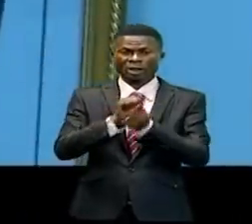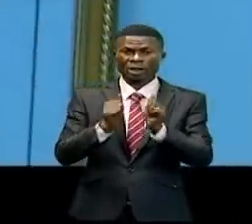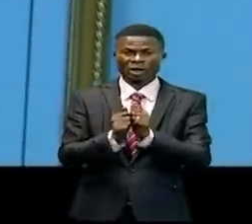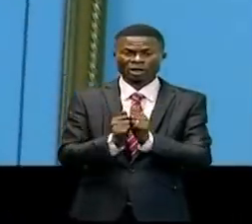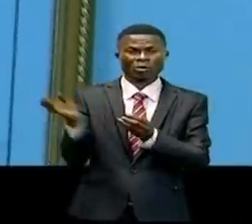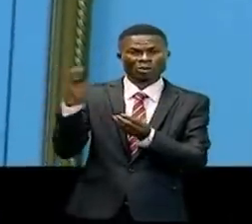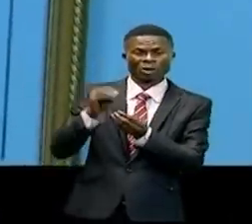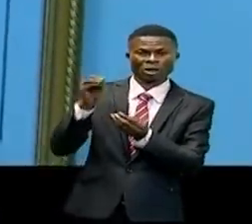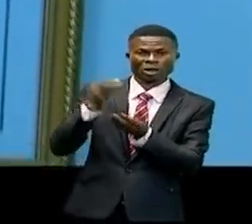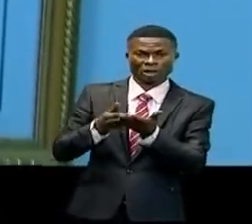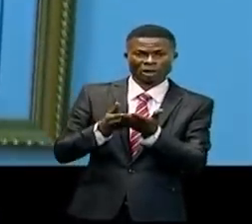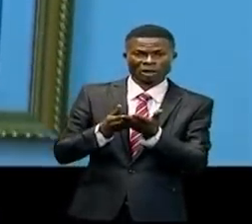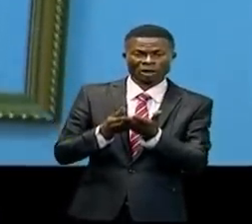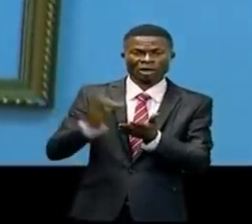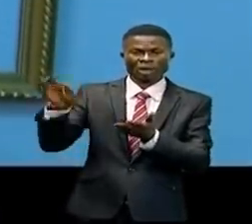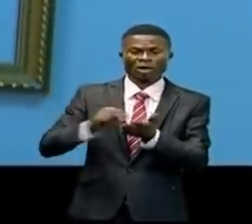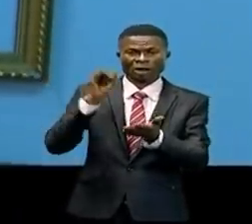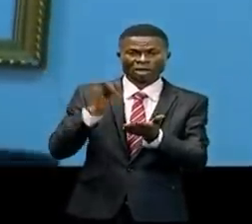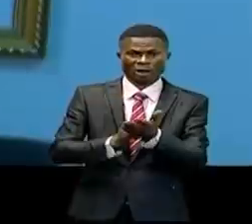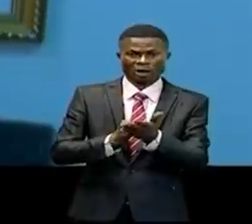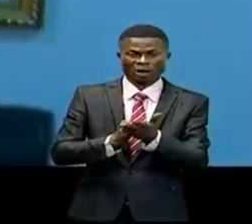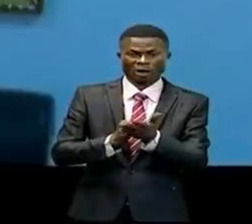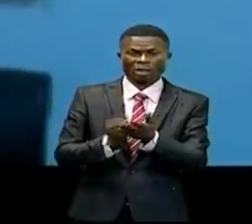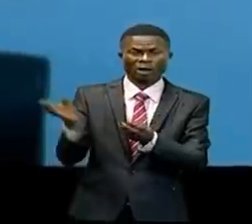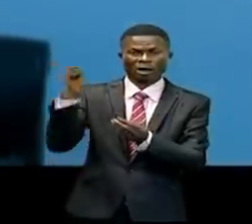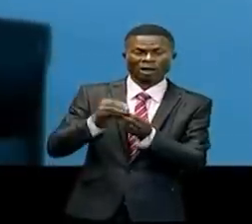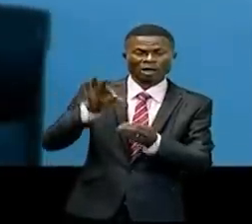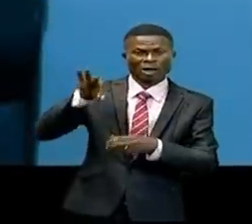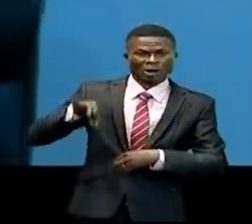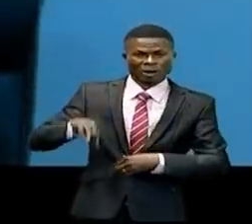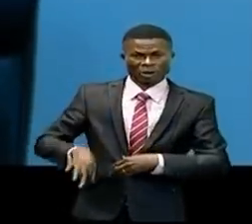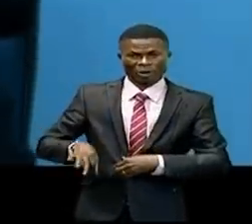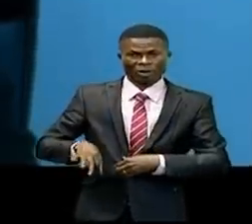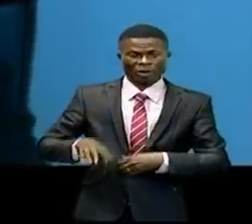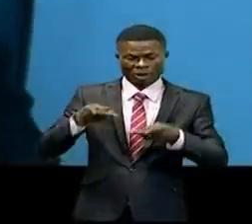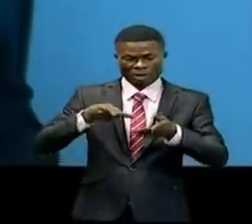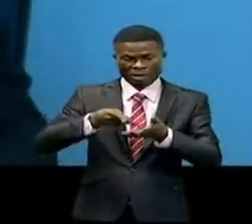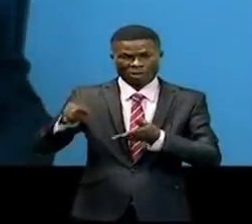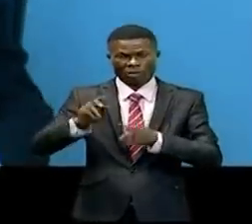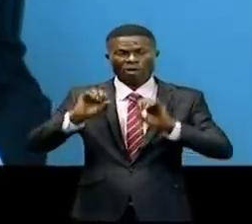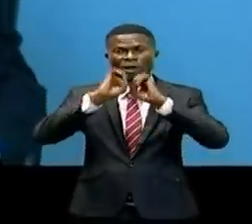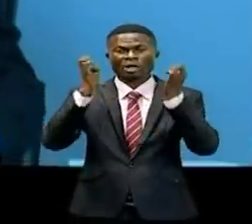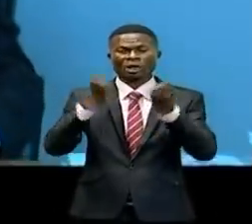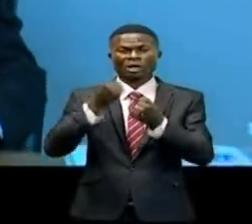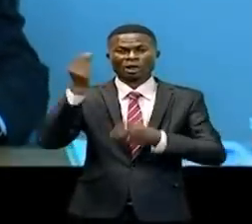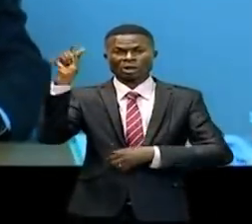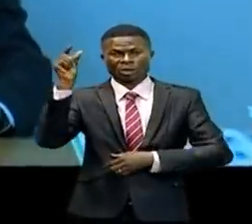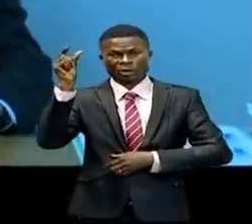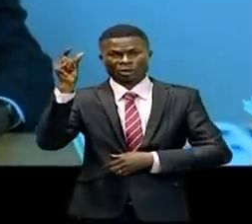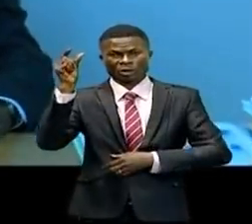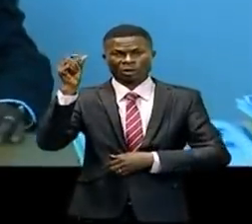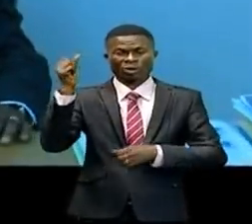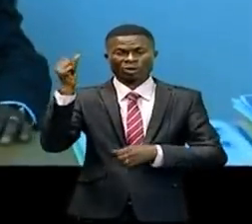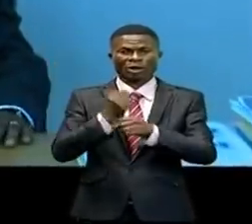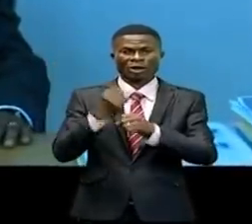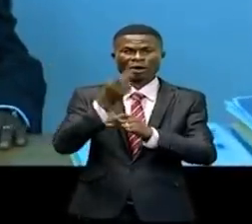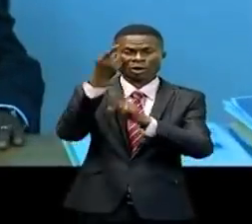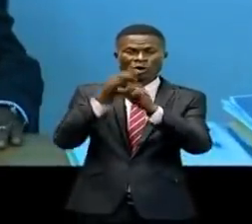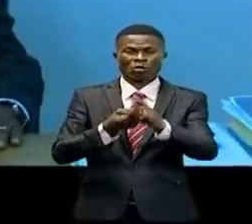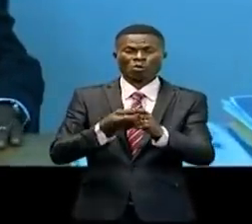excédentaire, dit impôt sur les super-profits, qu'auraient dû payer les entreprises minières en phase d'exploitation en avril